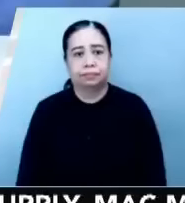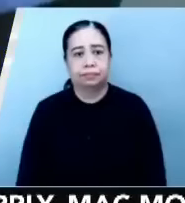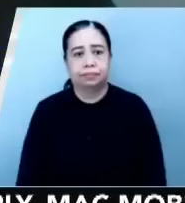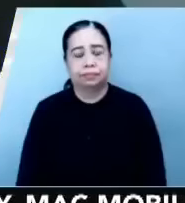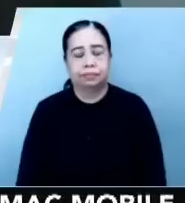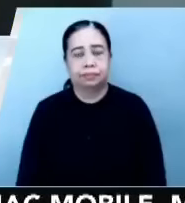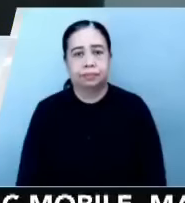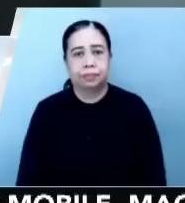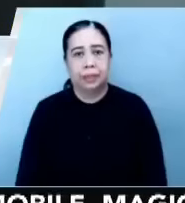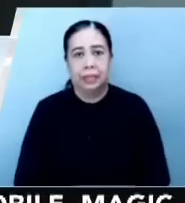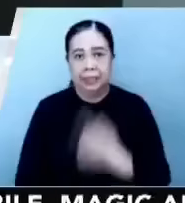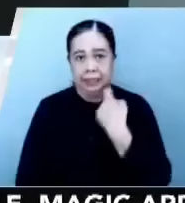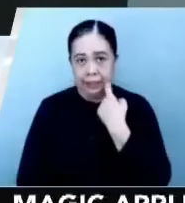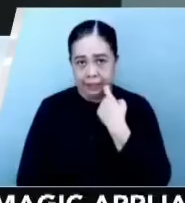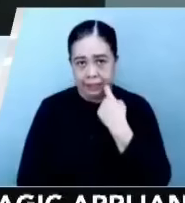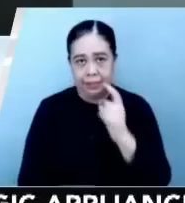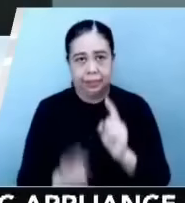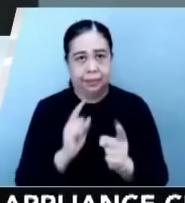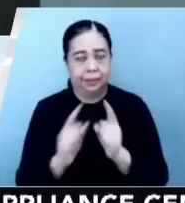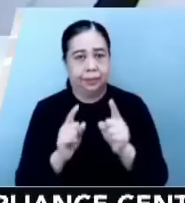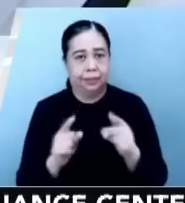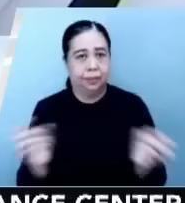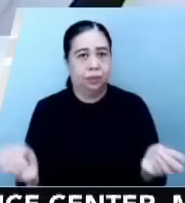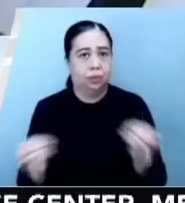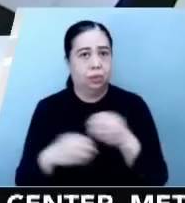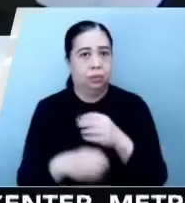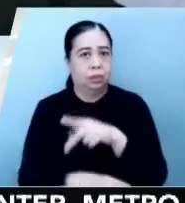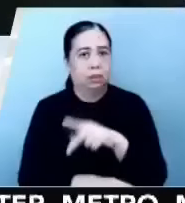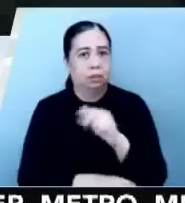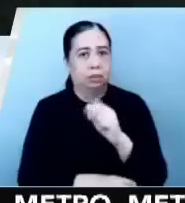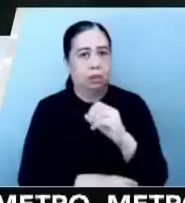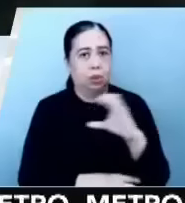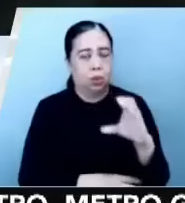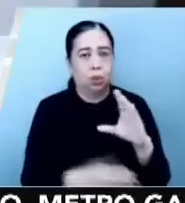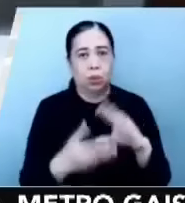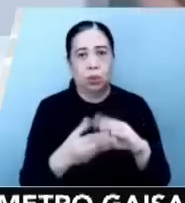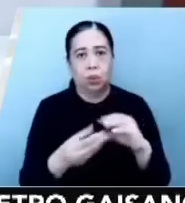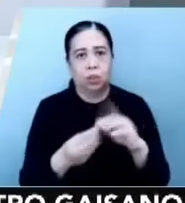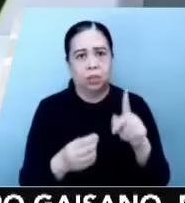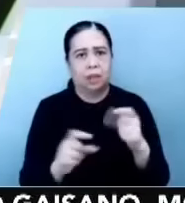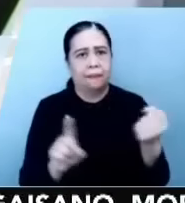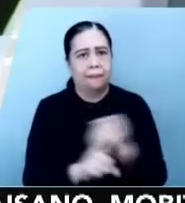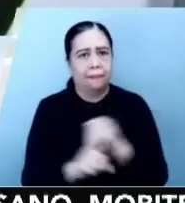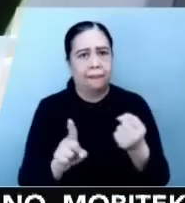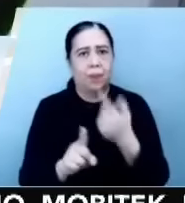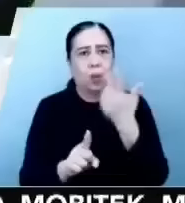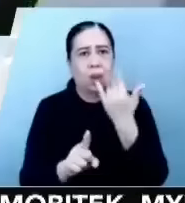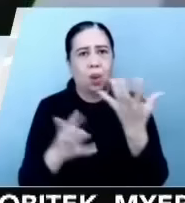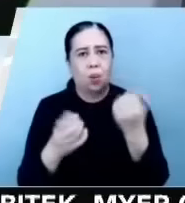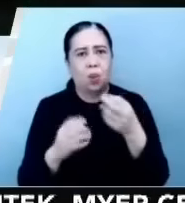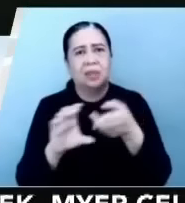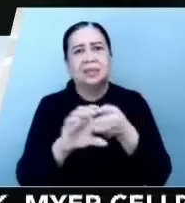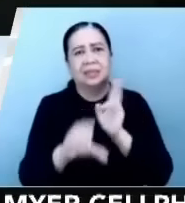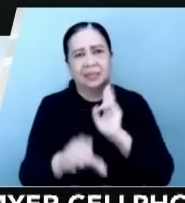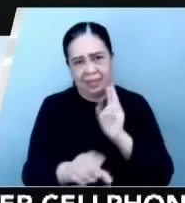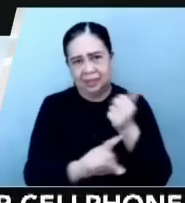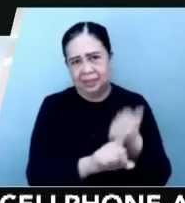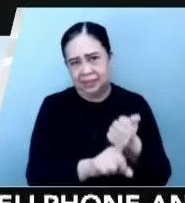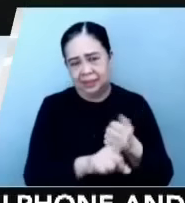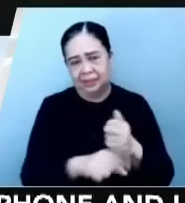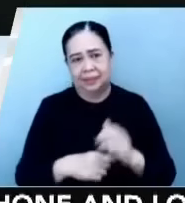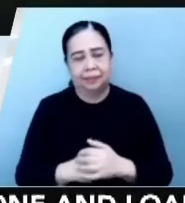Kanina, nakausap namin siya sa tanggapan ng PAOK. Kwento niya, sinaktan siya dahil gusto na niyang mag-resign. He